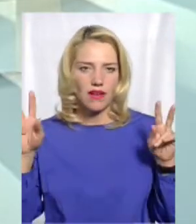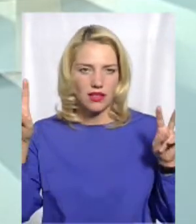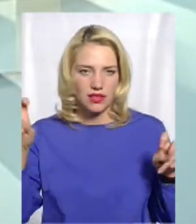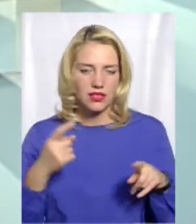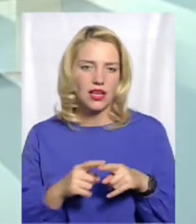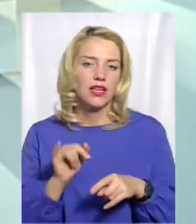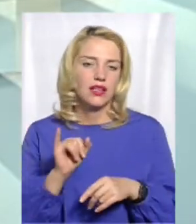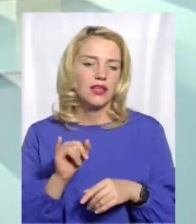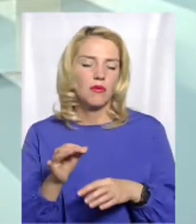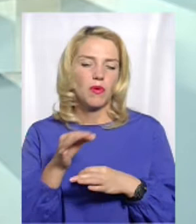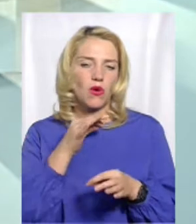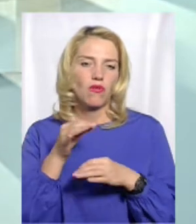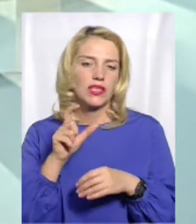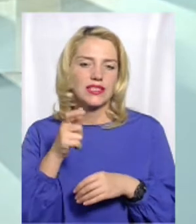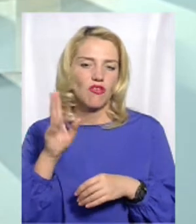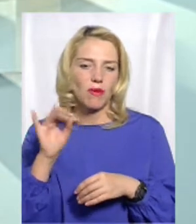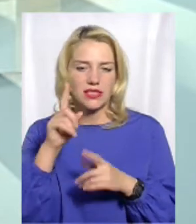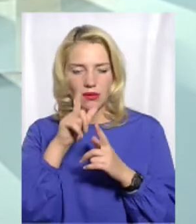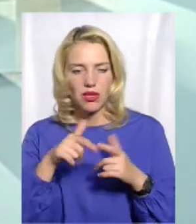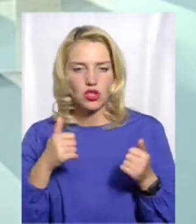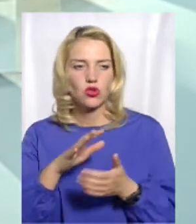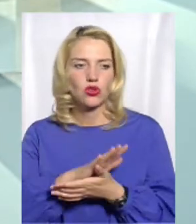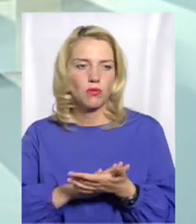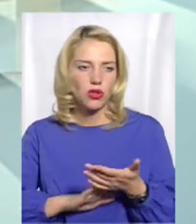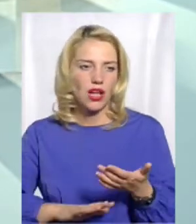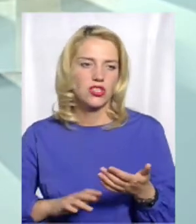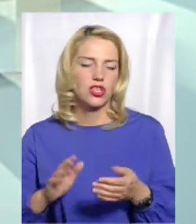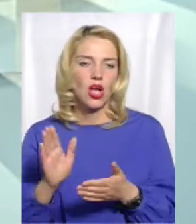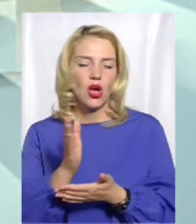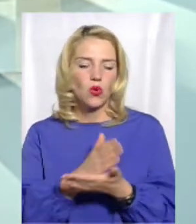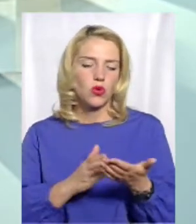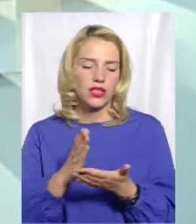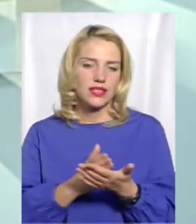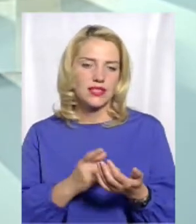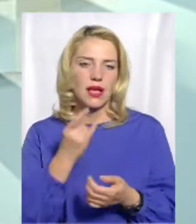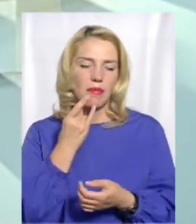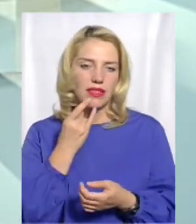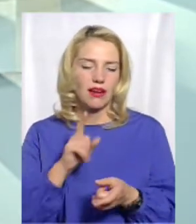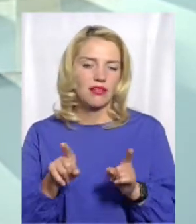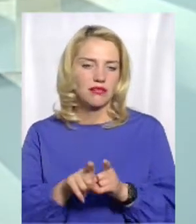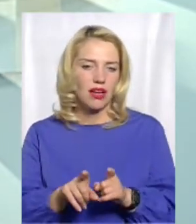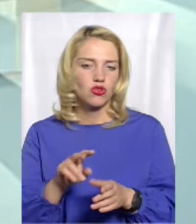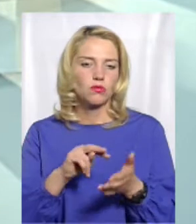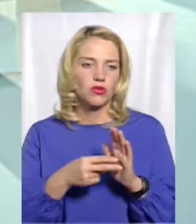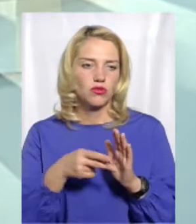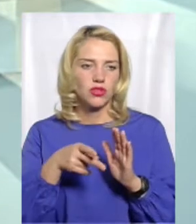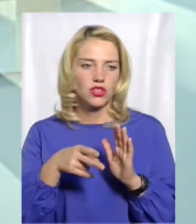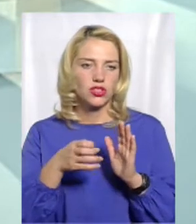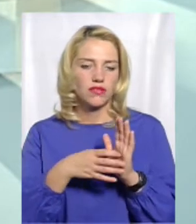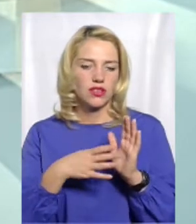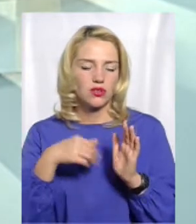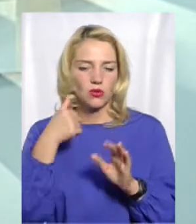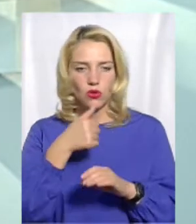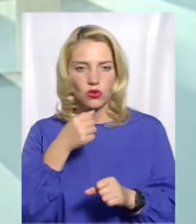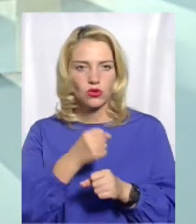з європейськими країнами щодо подальшої утилізації батарейок. Планують уже в кінці 2019